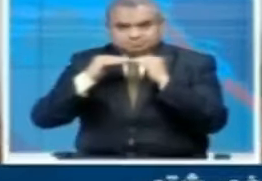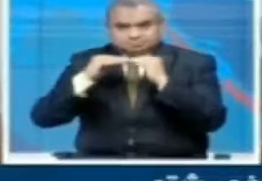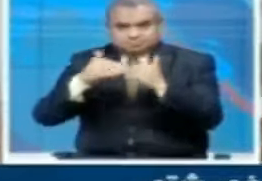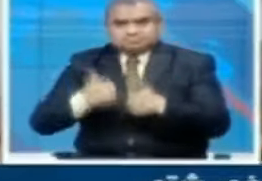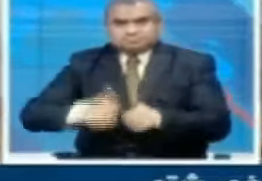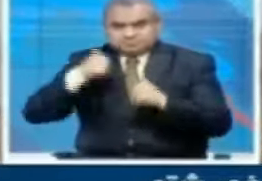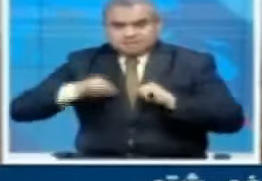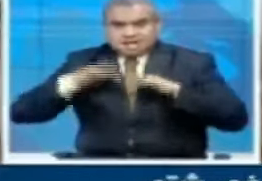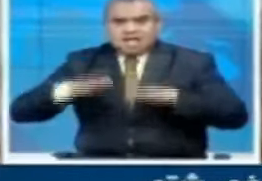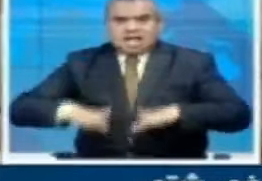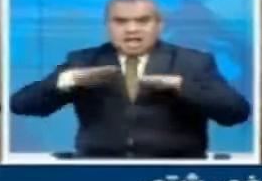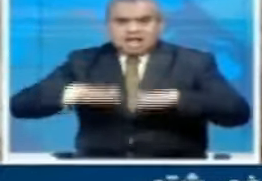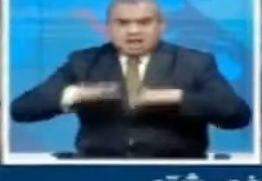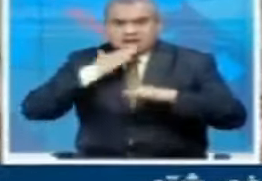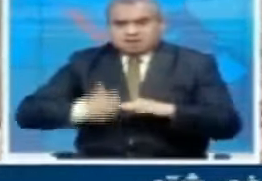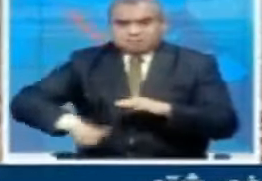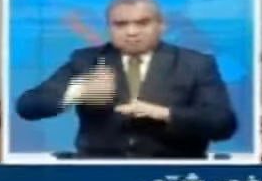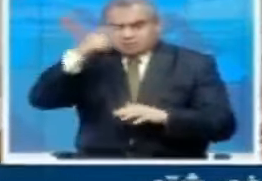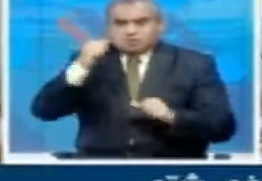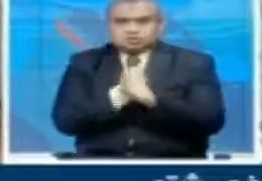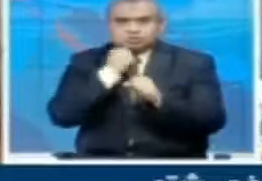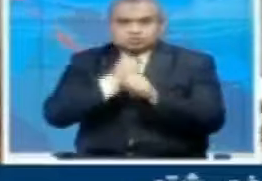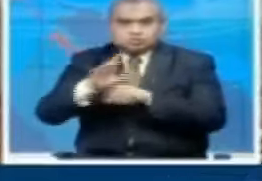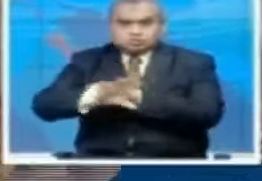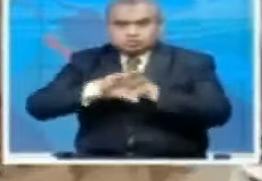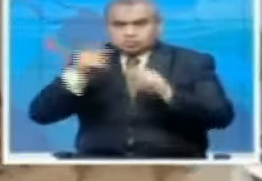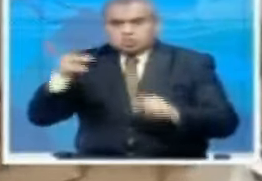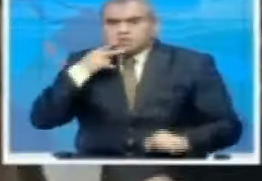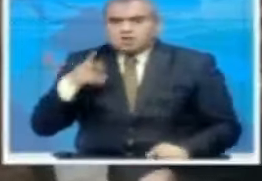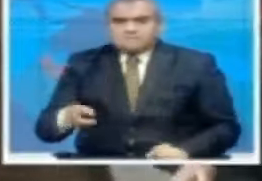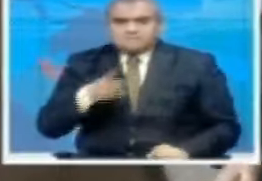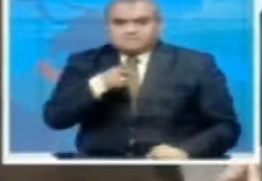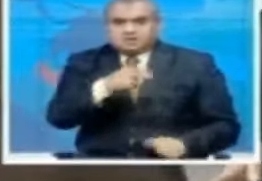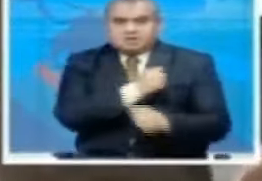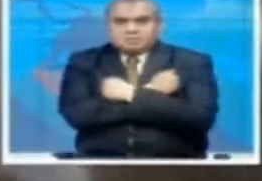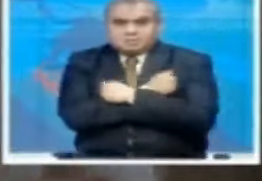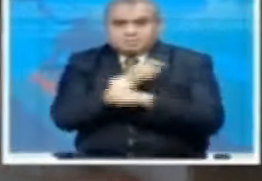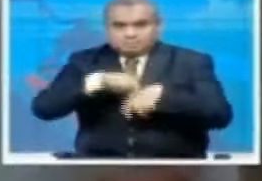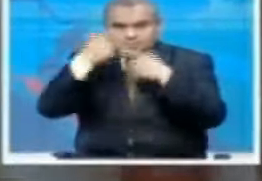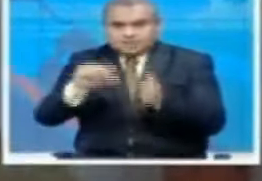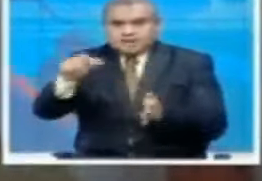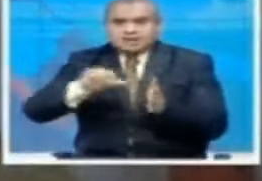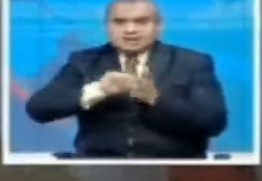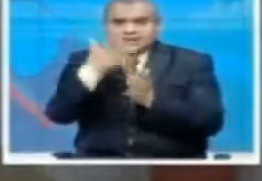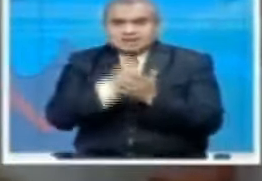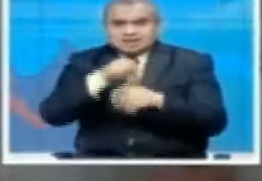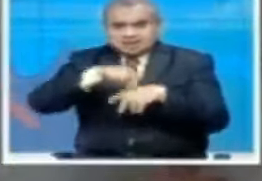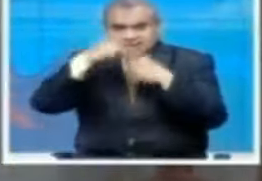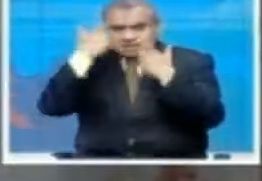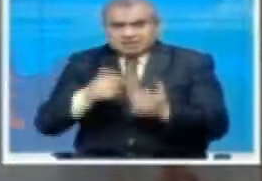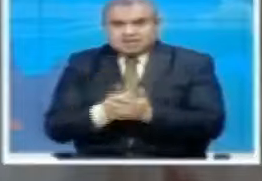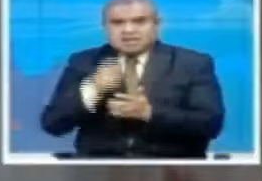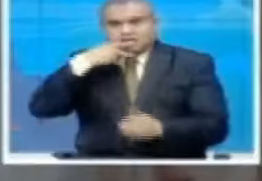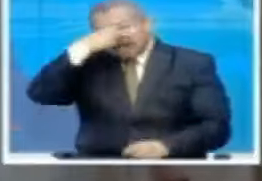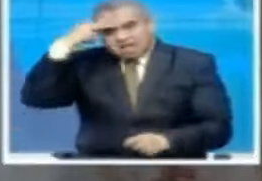للحياة لطبيعتها أعيد على أثره افتتاح المتحف مرة أخرى في مكانه الجديد بحي المساعيد